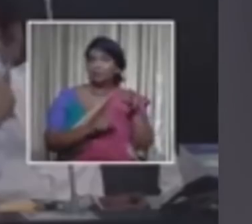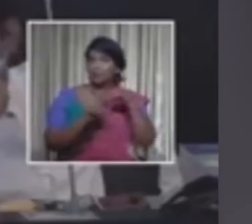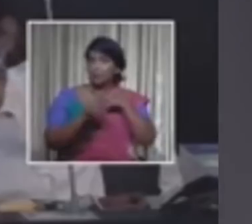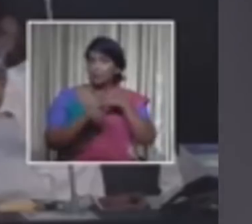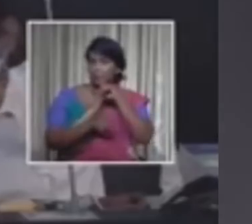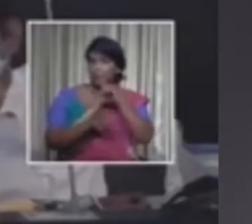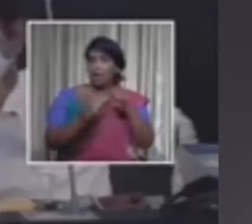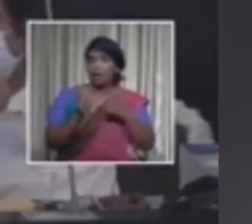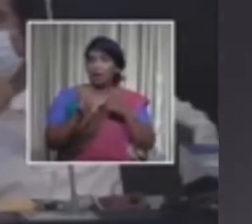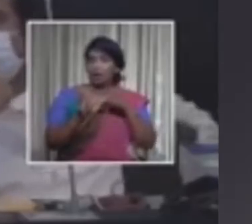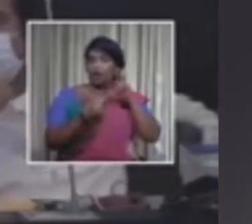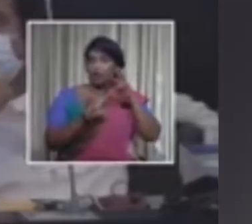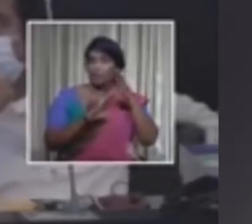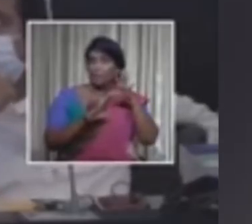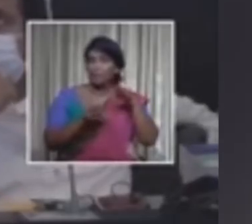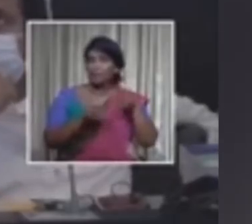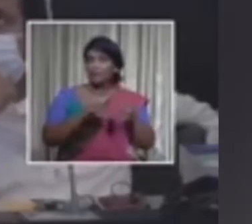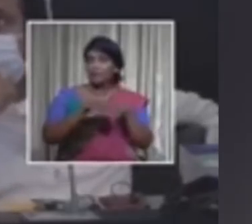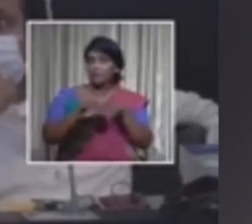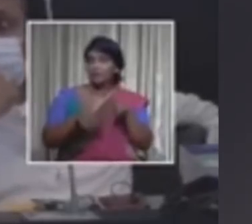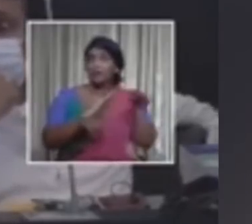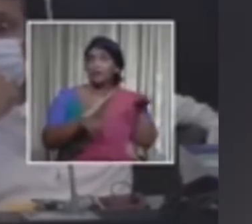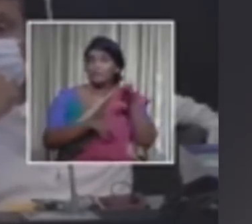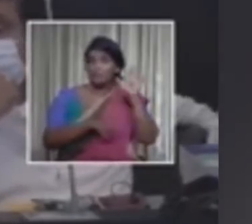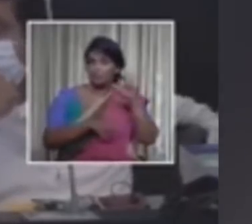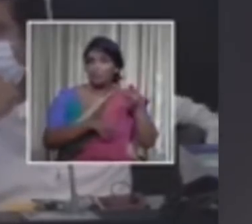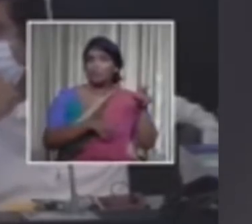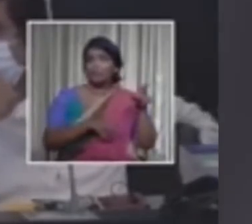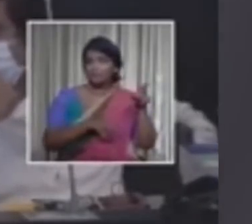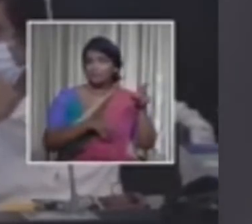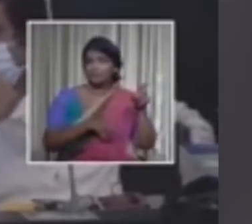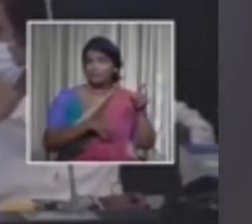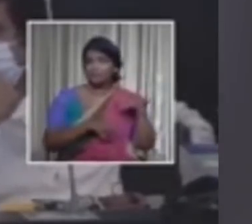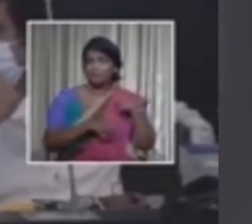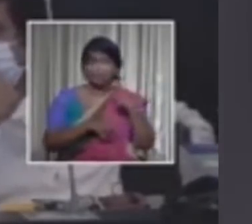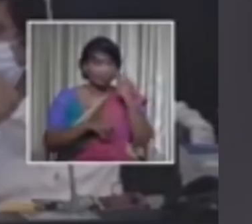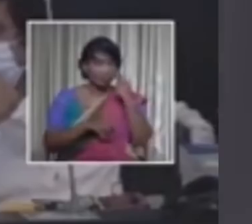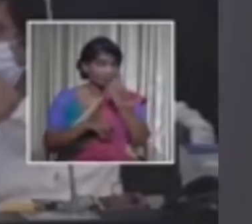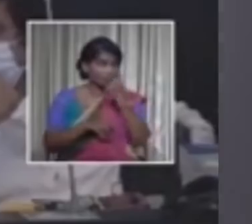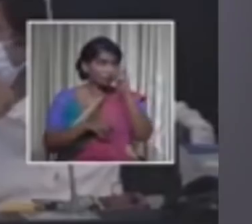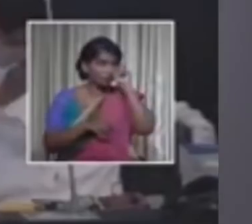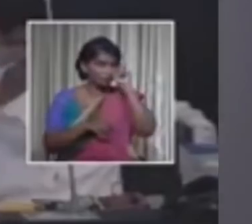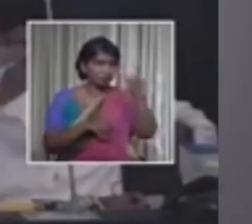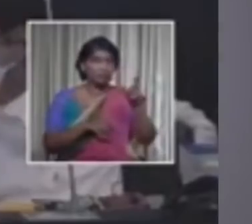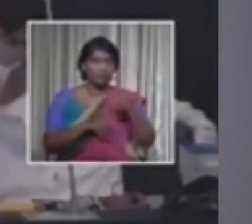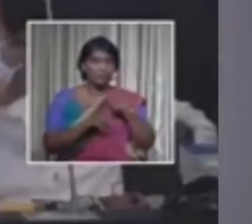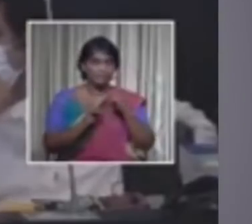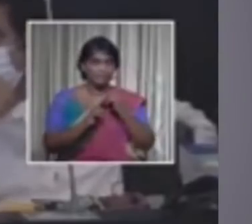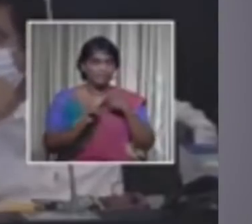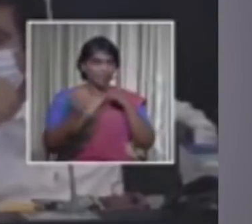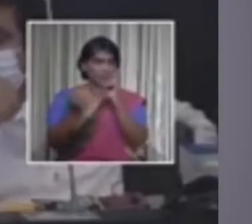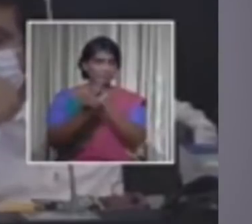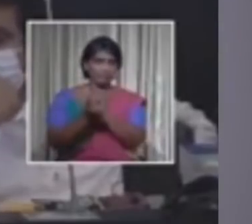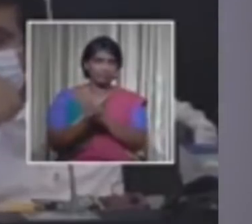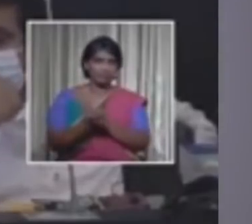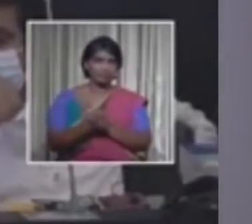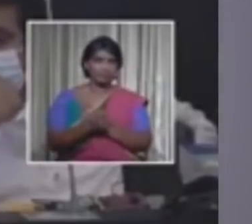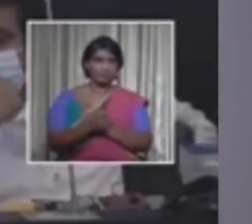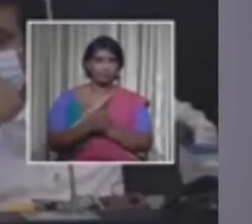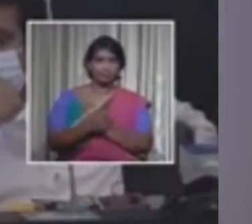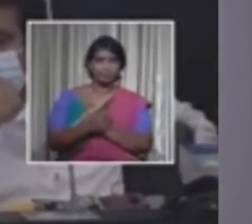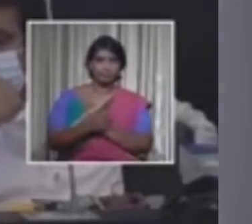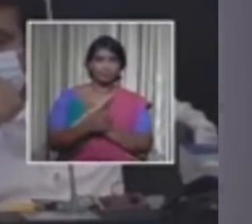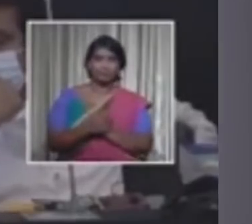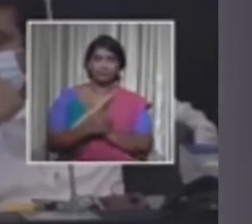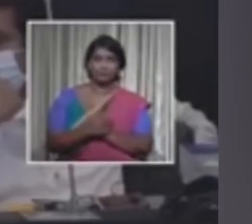நபர் குறித்த விவரங்களை முன்வைத்துள்ளார். அந்த புகைப்படத்தில் இருக்கும் பாதாள உலக குழுவைச் சேர்ந்த லடியா என்பவரின் சகோதரருடன் அமைச்சர் சரத் வீரசேகர்